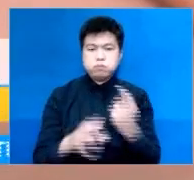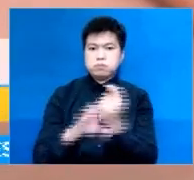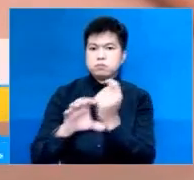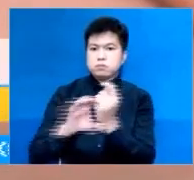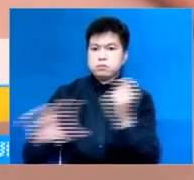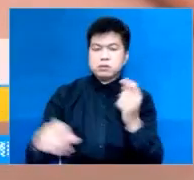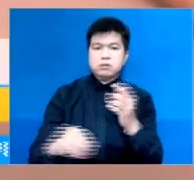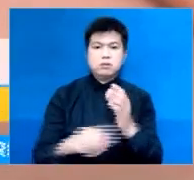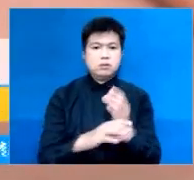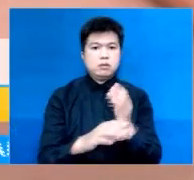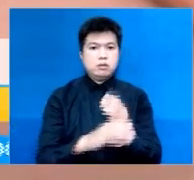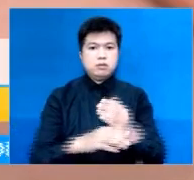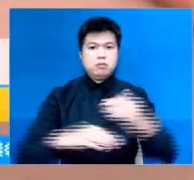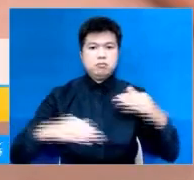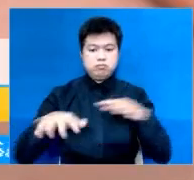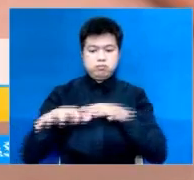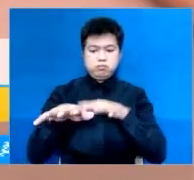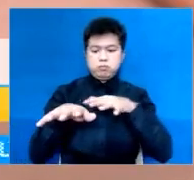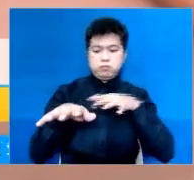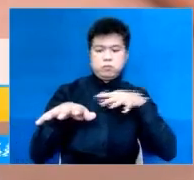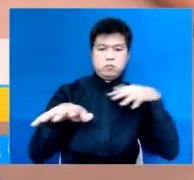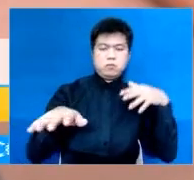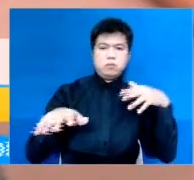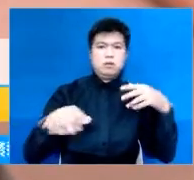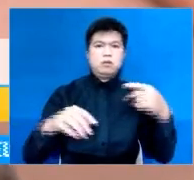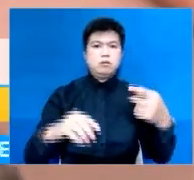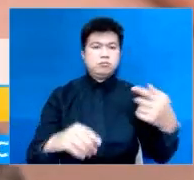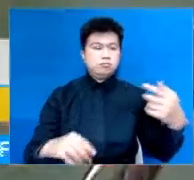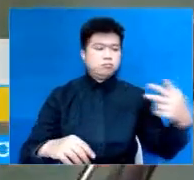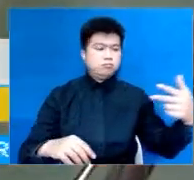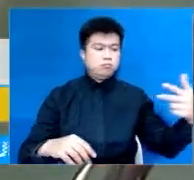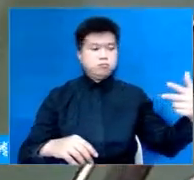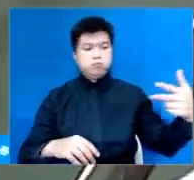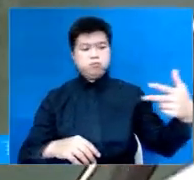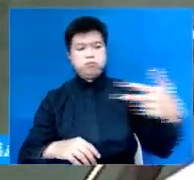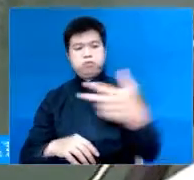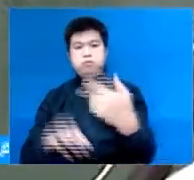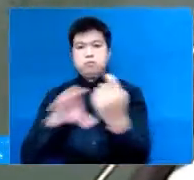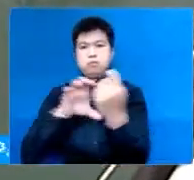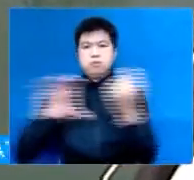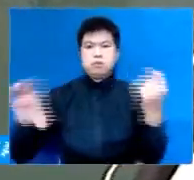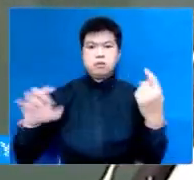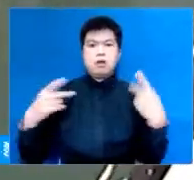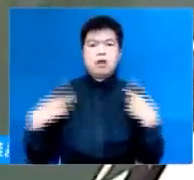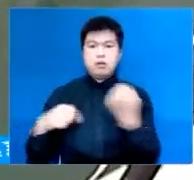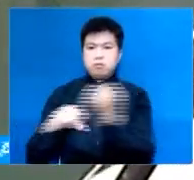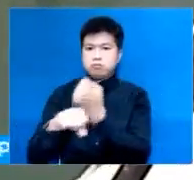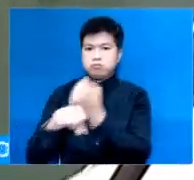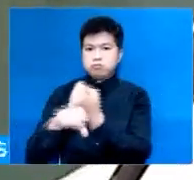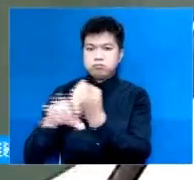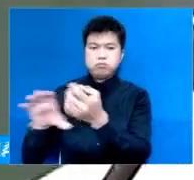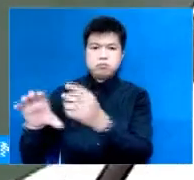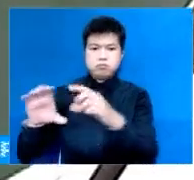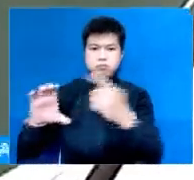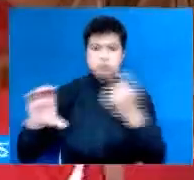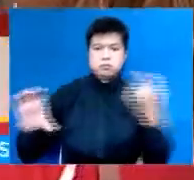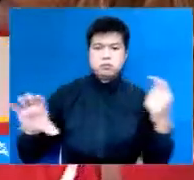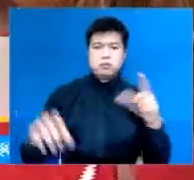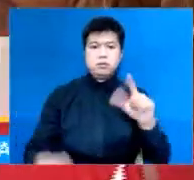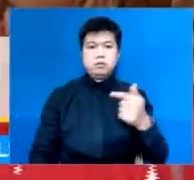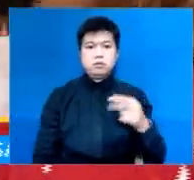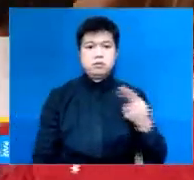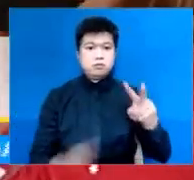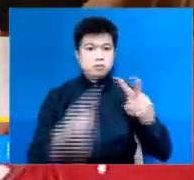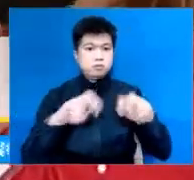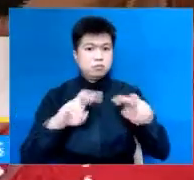trapiko dito matapos mag-counterflow ng isang dump truck na may kargang mga bato. Magsasagawa ng imbestigasyon ng LGU sa insidente. Ayon